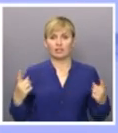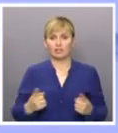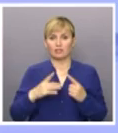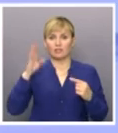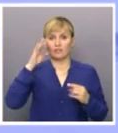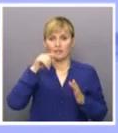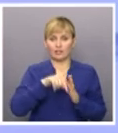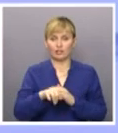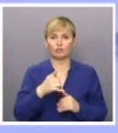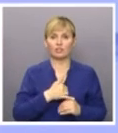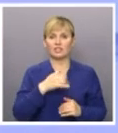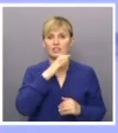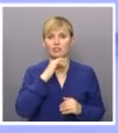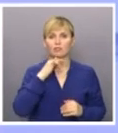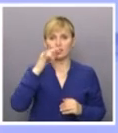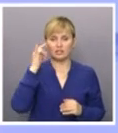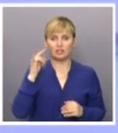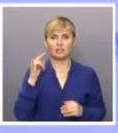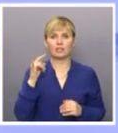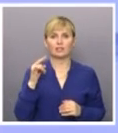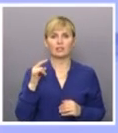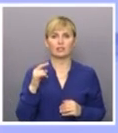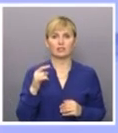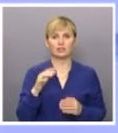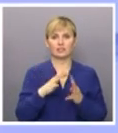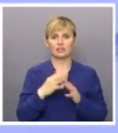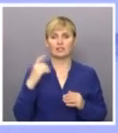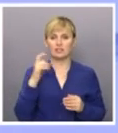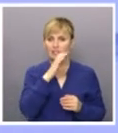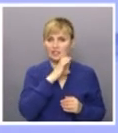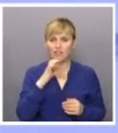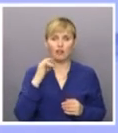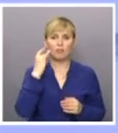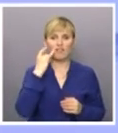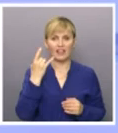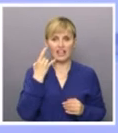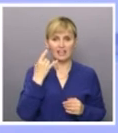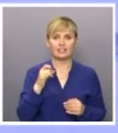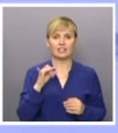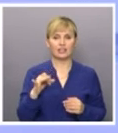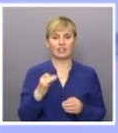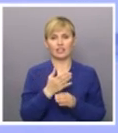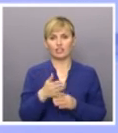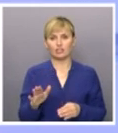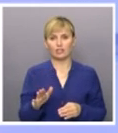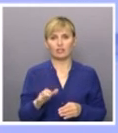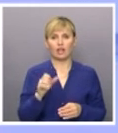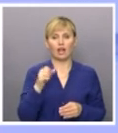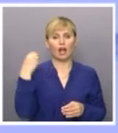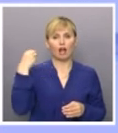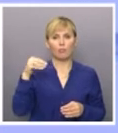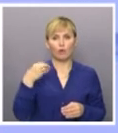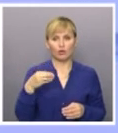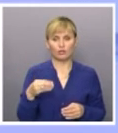вот у нас в Северном Казахстане, Кустанайская, там Северо-Казахстанская область, Павлодарская и часть Акмолинской области,